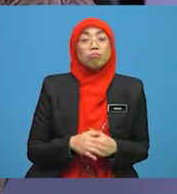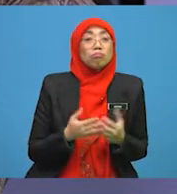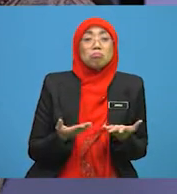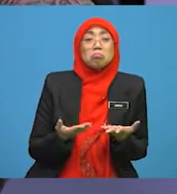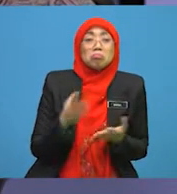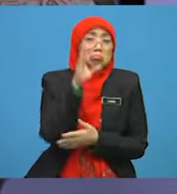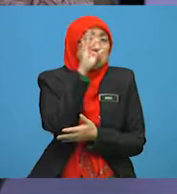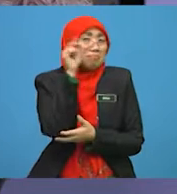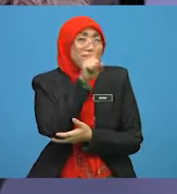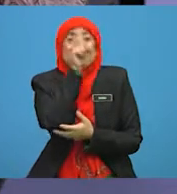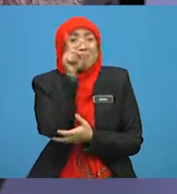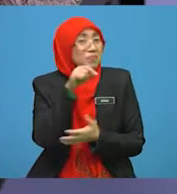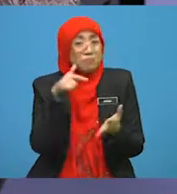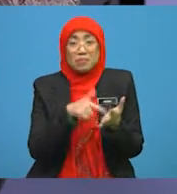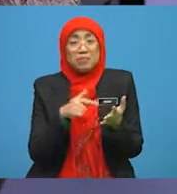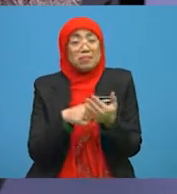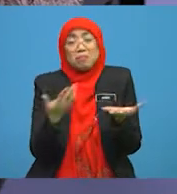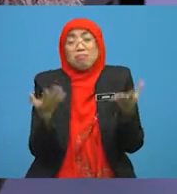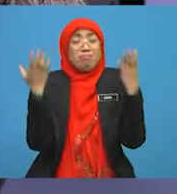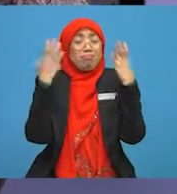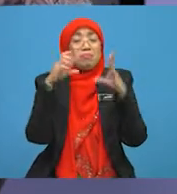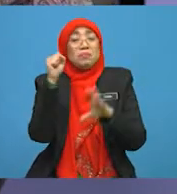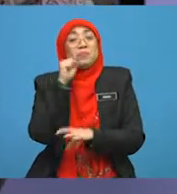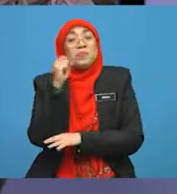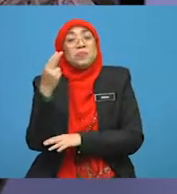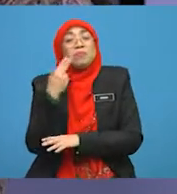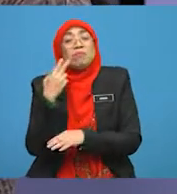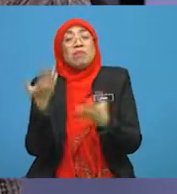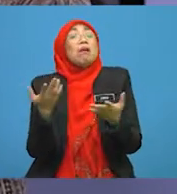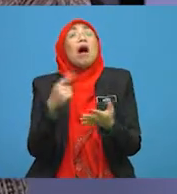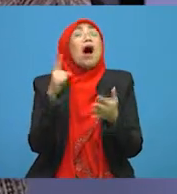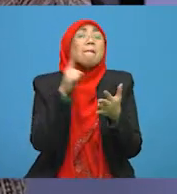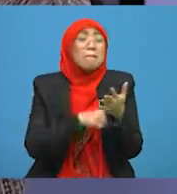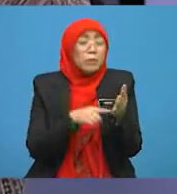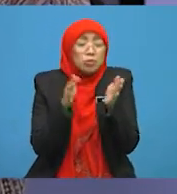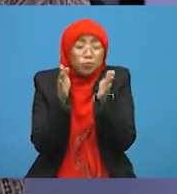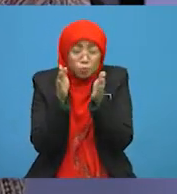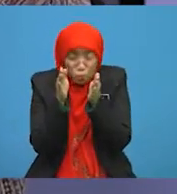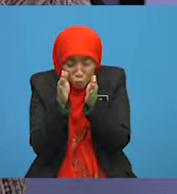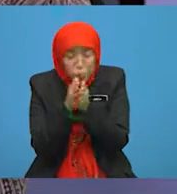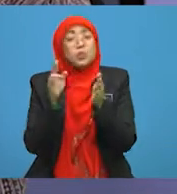Cikgu Siha, bagaimanakah pula dengan perkataan yang mengalami penyempitan makna?